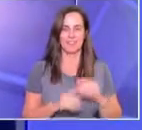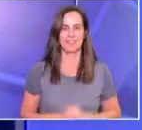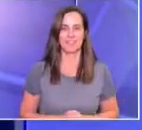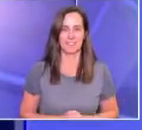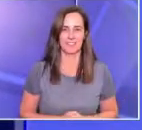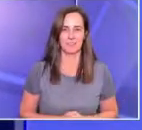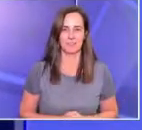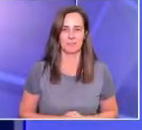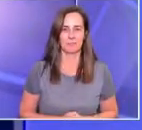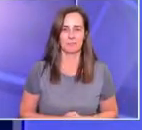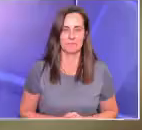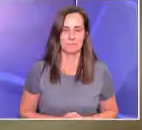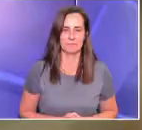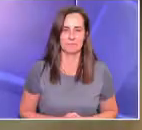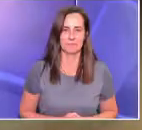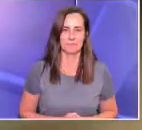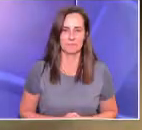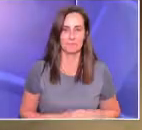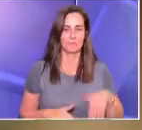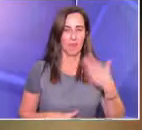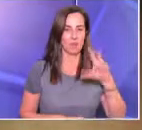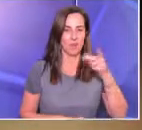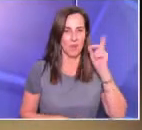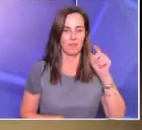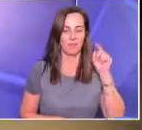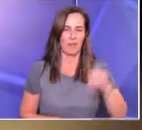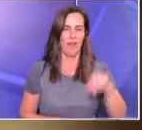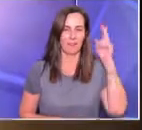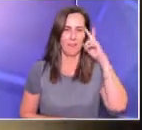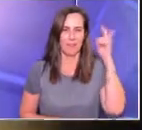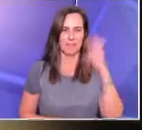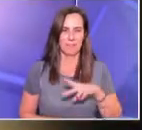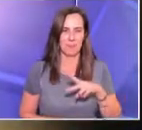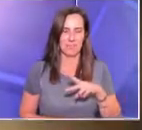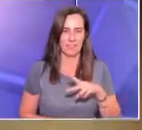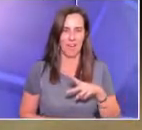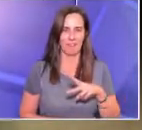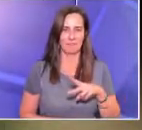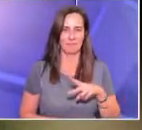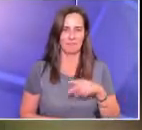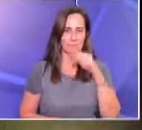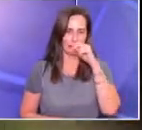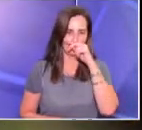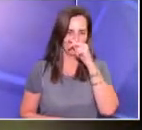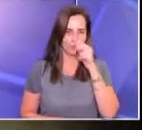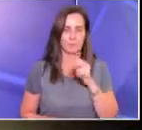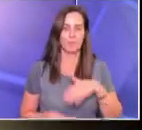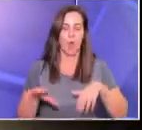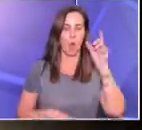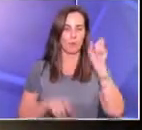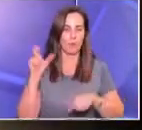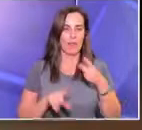אל מחוץ לבועה. לצערי, אחרי 30 שנה, הגעתי למסקנה